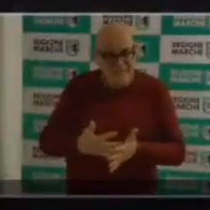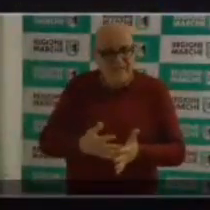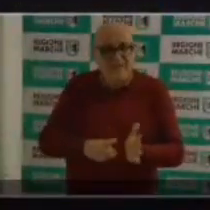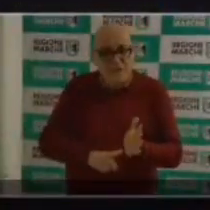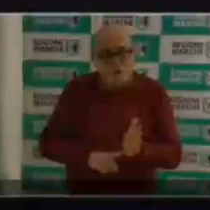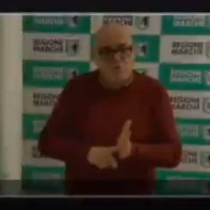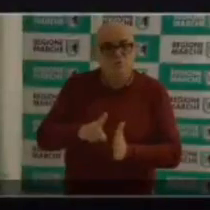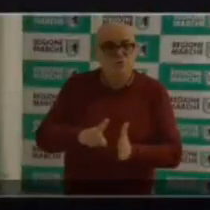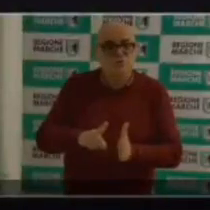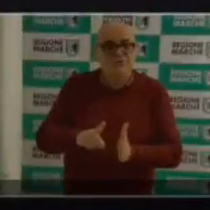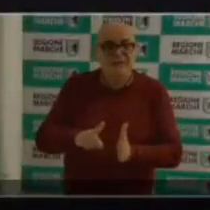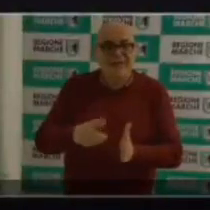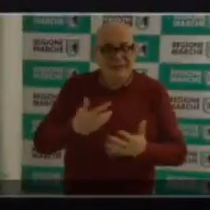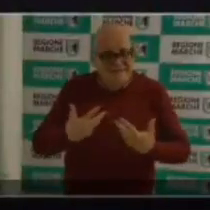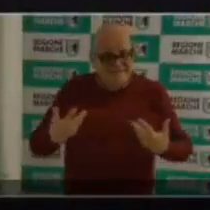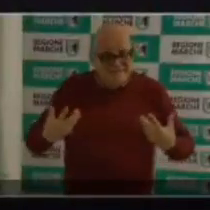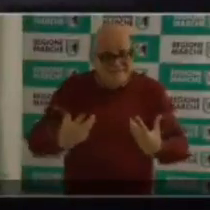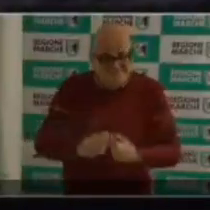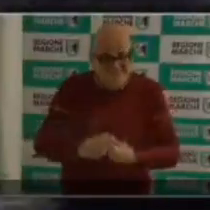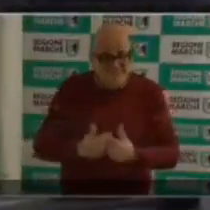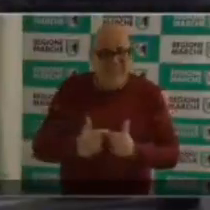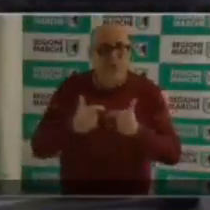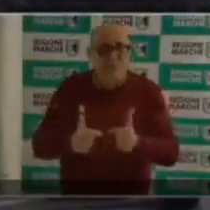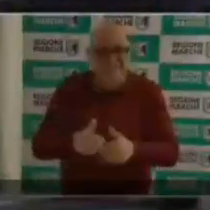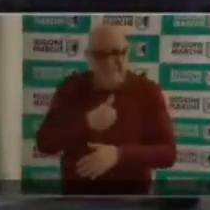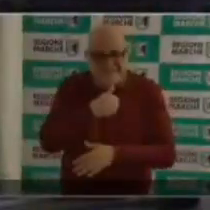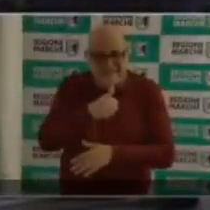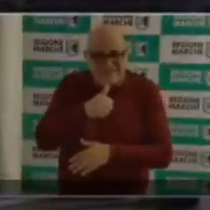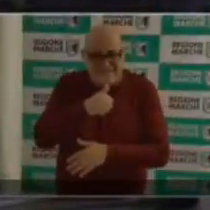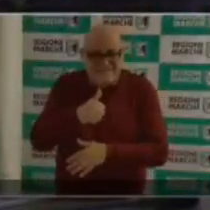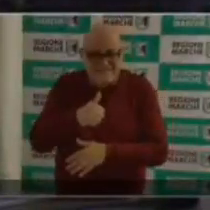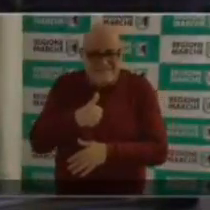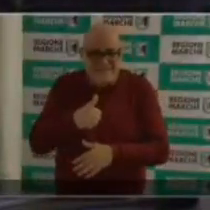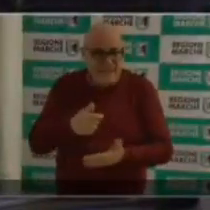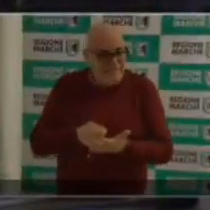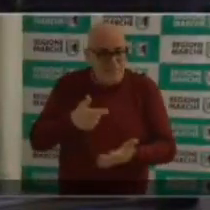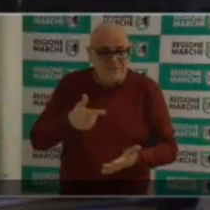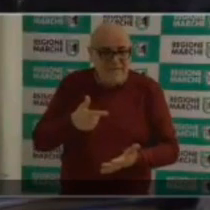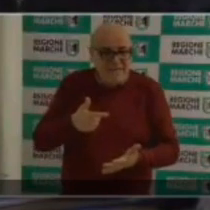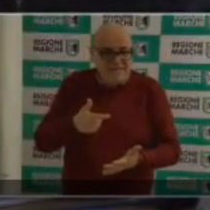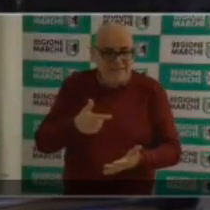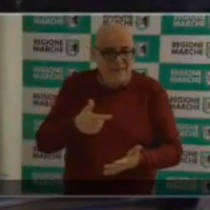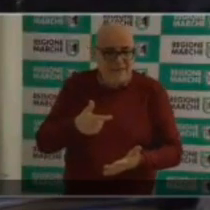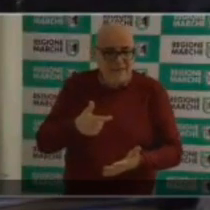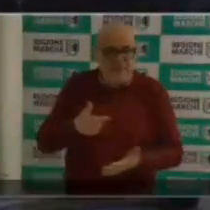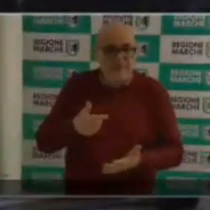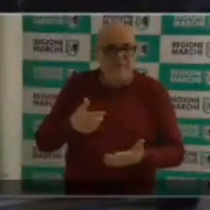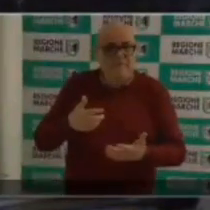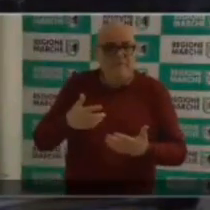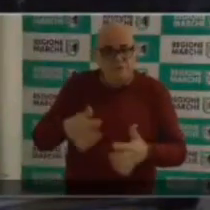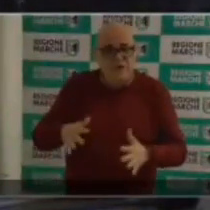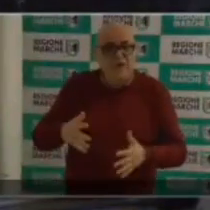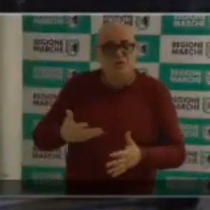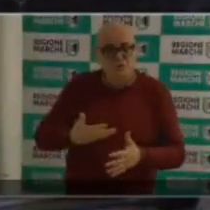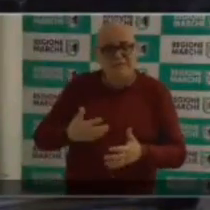per dare un servizio è una cosa importantissima, perché non dimentichiamoci che come ci sono state